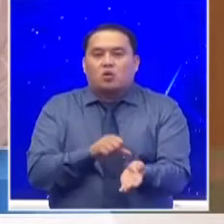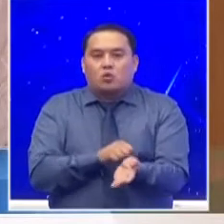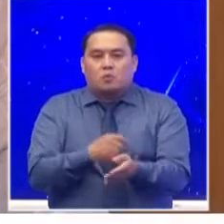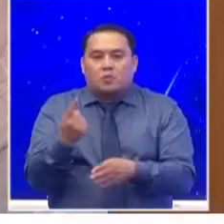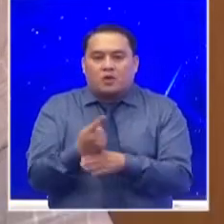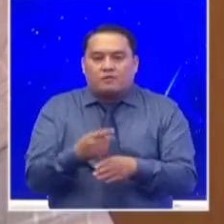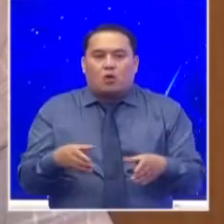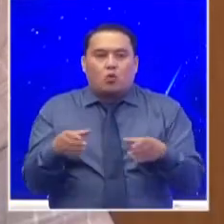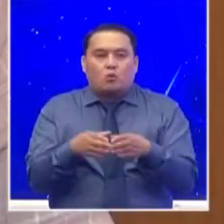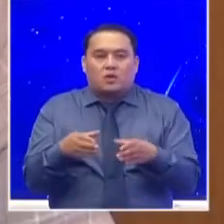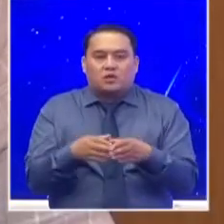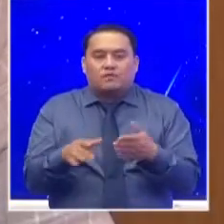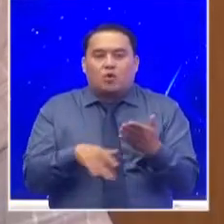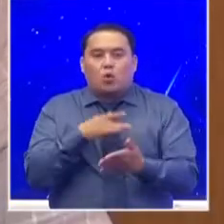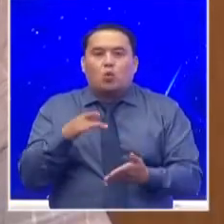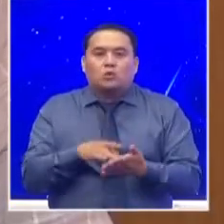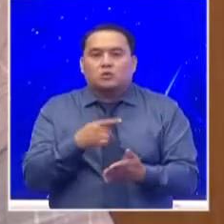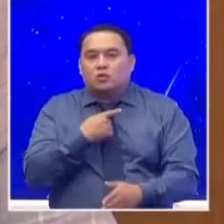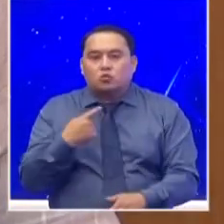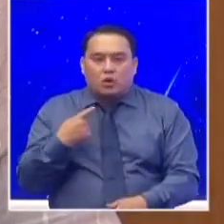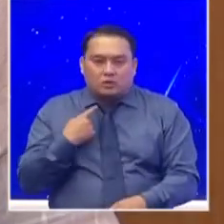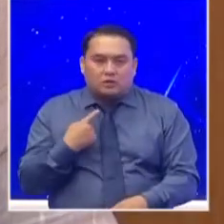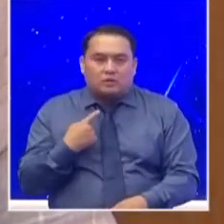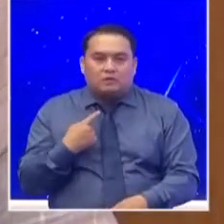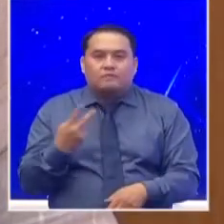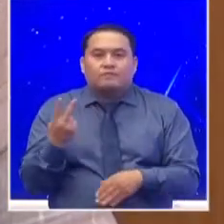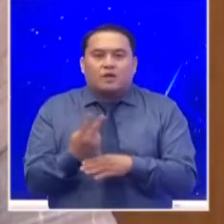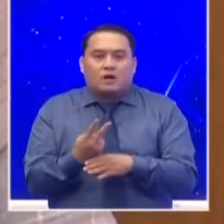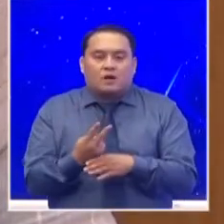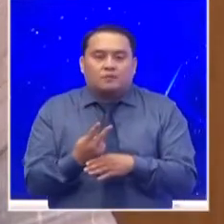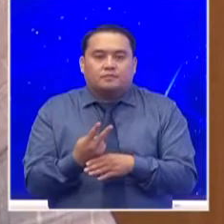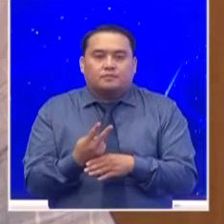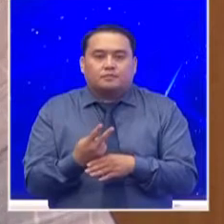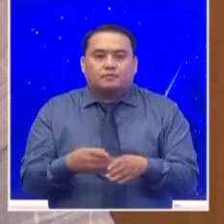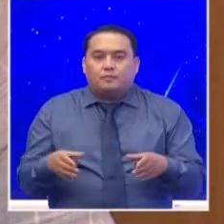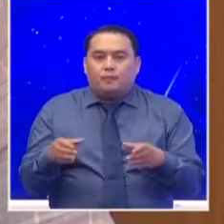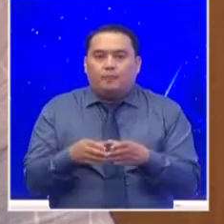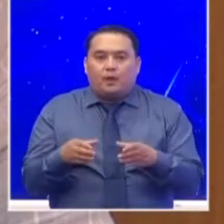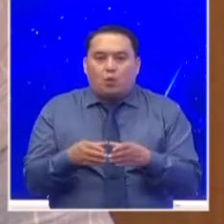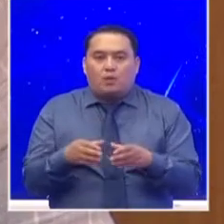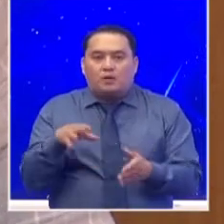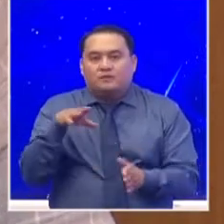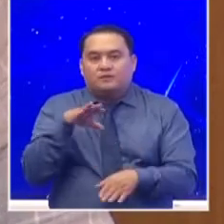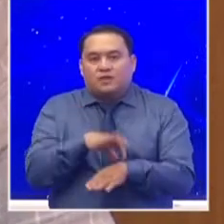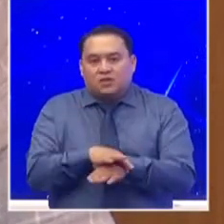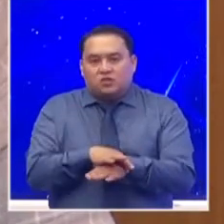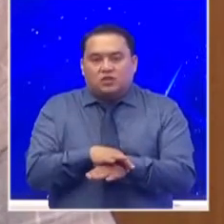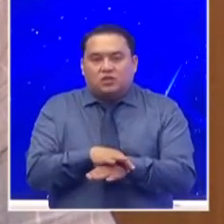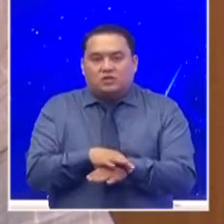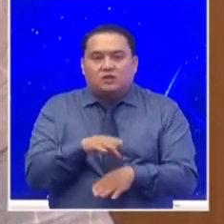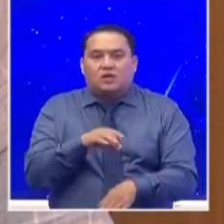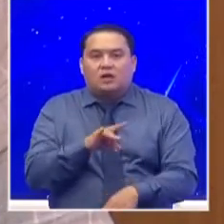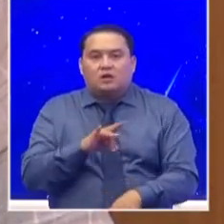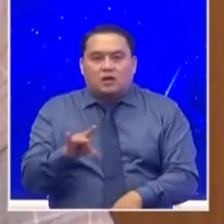Первая группа была задержана здесь, в городе Талдыкургане. Да, вторая группа была задержана в Талгаре,